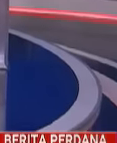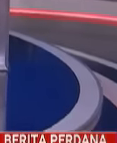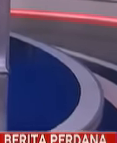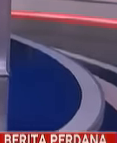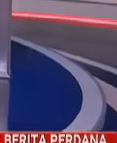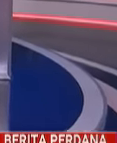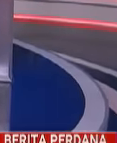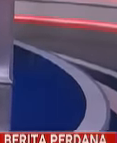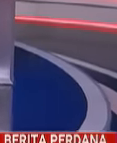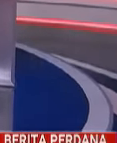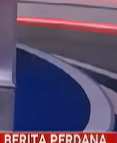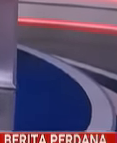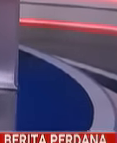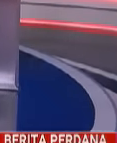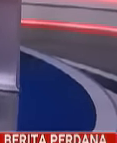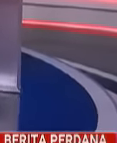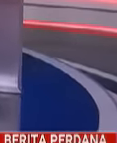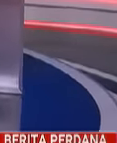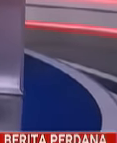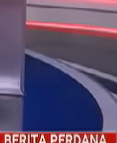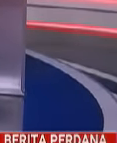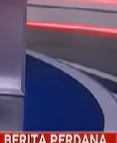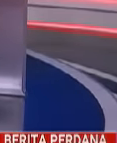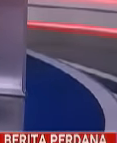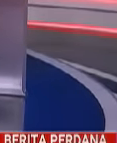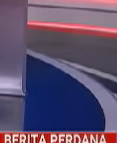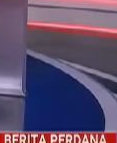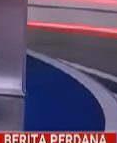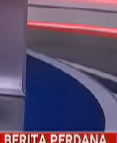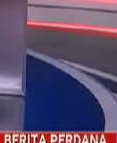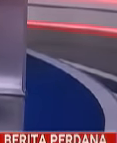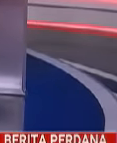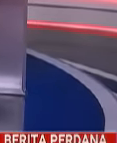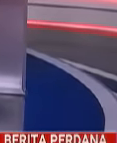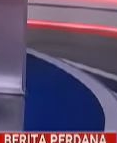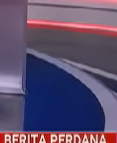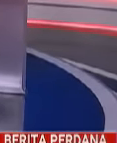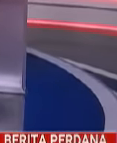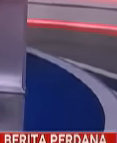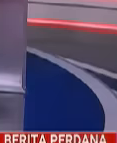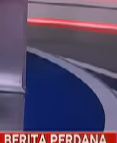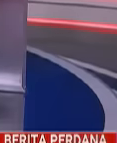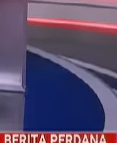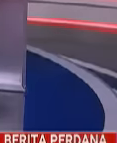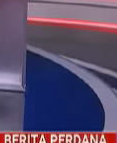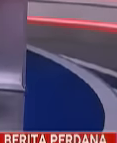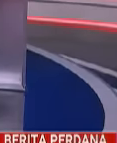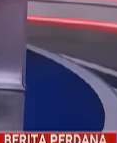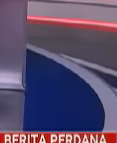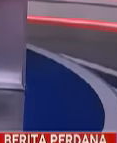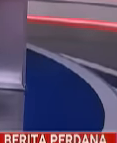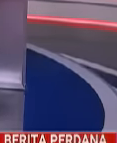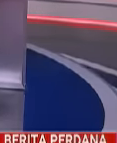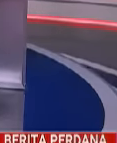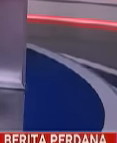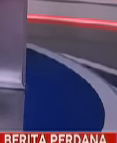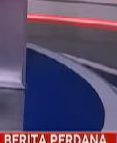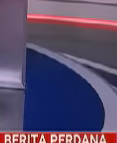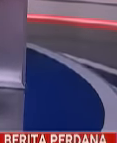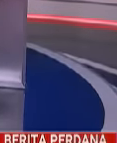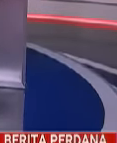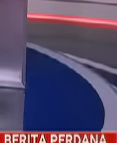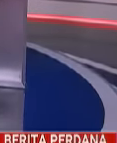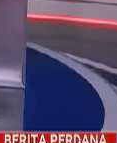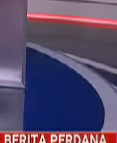Assalamualaikum, salam sejahtera. Berita Perdana Ahad 6 Disember 2020. Saya Faris Izzat Syamdin. Dan saya Hazel Desmond. Kita ikuti paparan